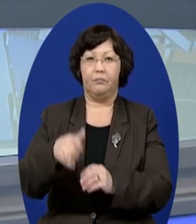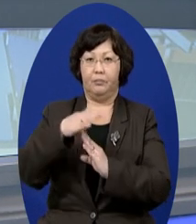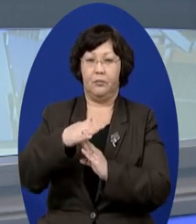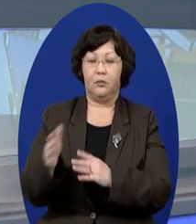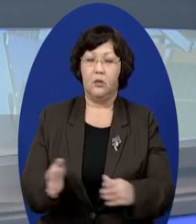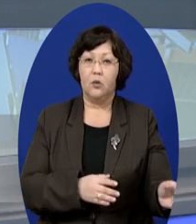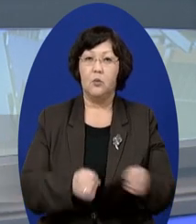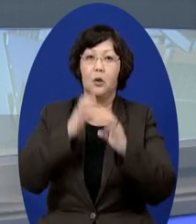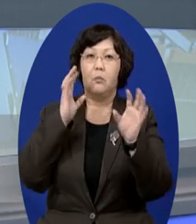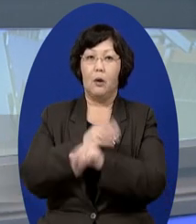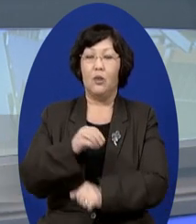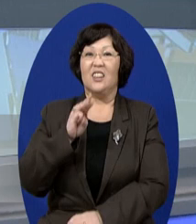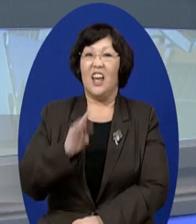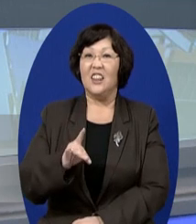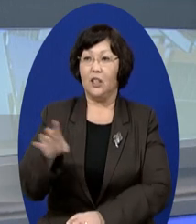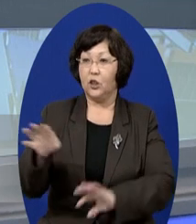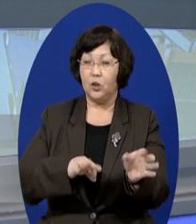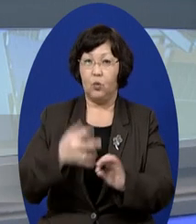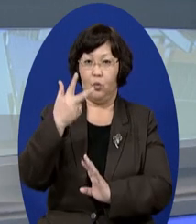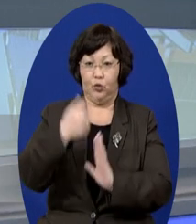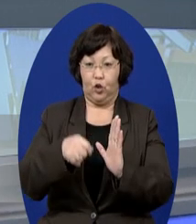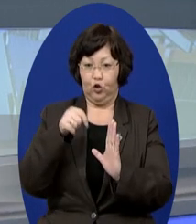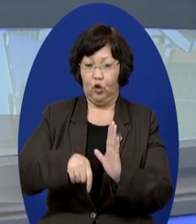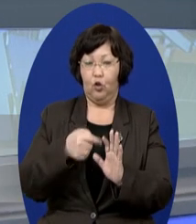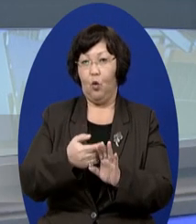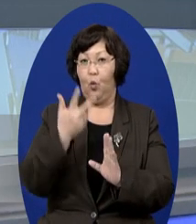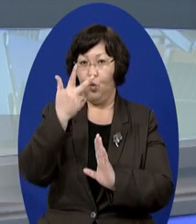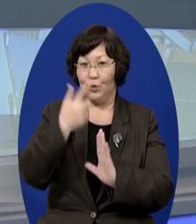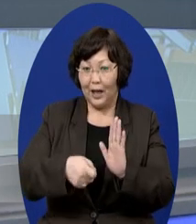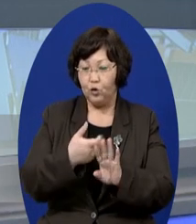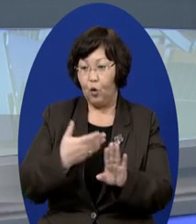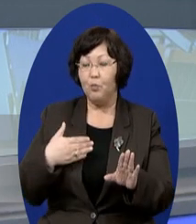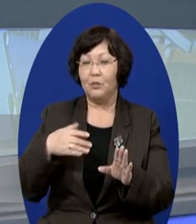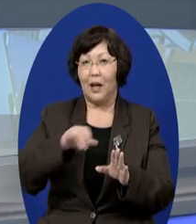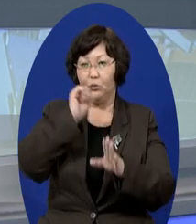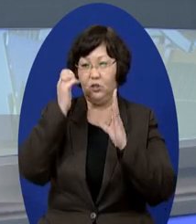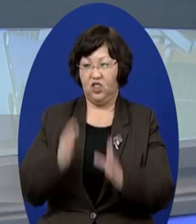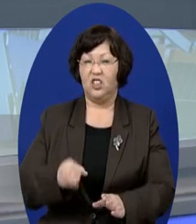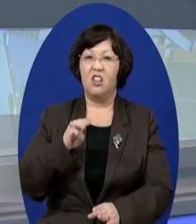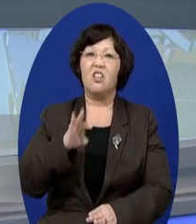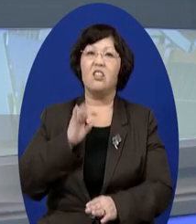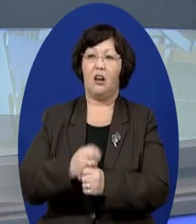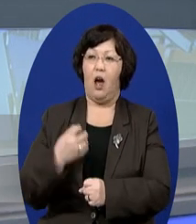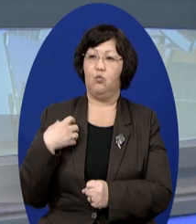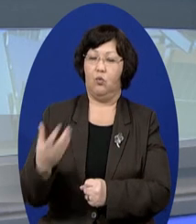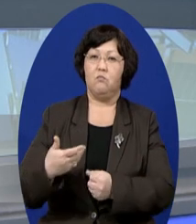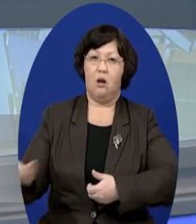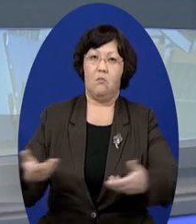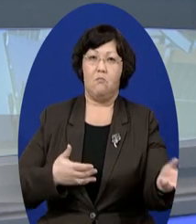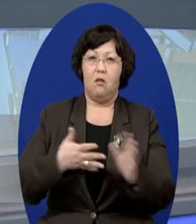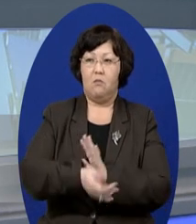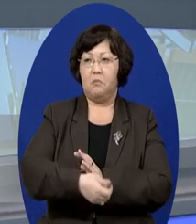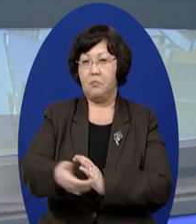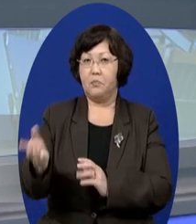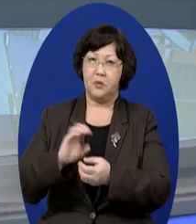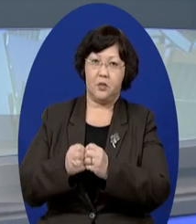оны бүтээн байгуулалтын тендер шалгаруулалтыг 3 дугаар сард багтааж зохион байгуулж дуусгахаар засгийн газар шийдвэрлсэн. 3 дугаар сарын 1 гэхэд 2022